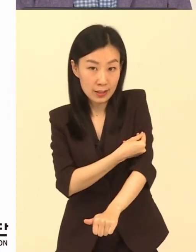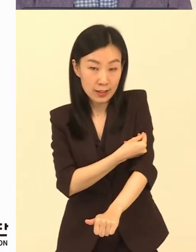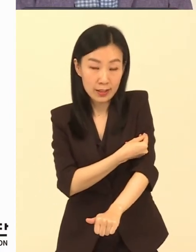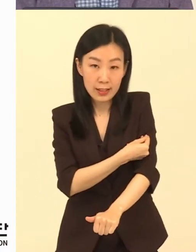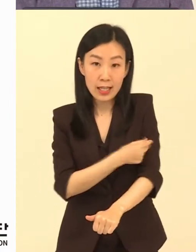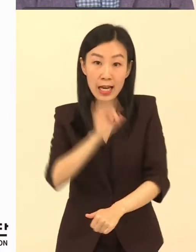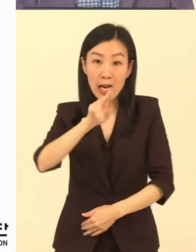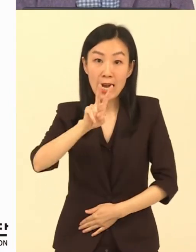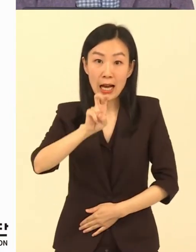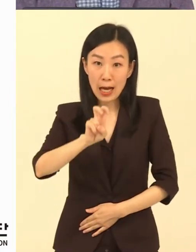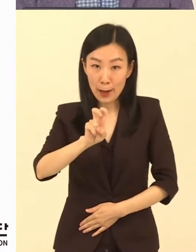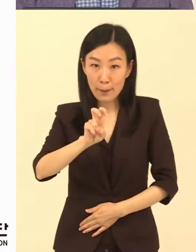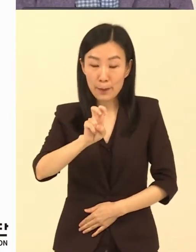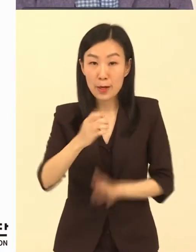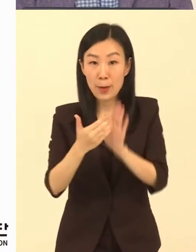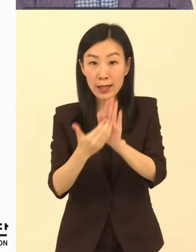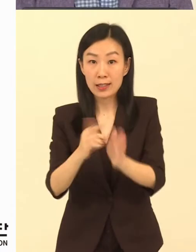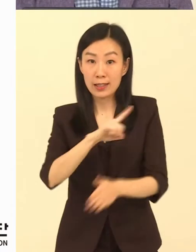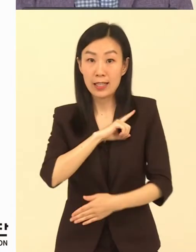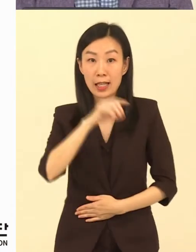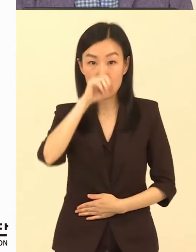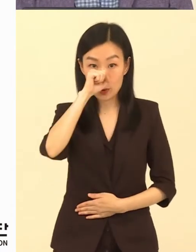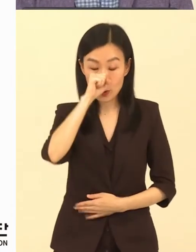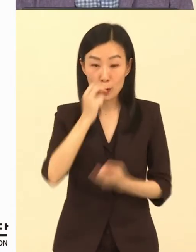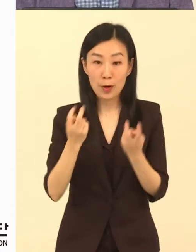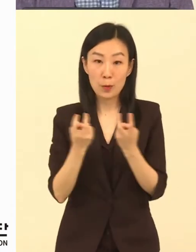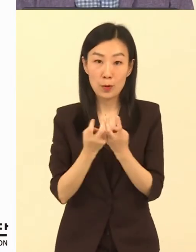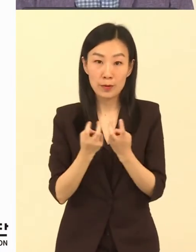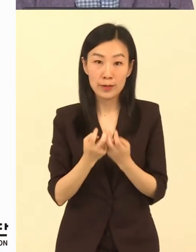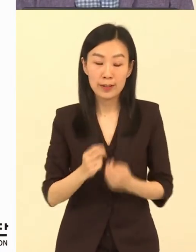좋은 방법으로 생각됩니다.